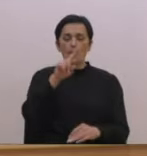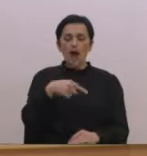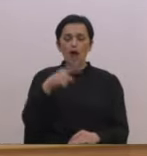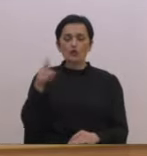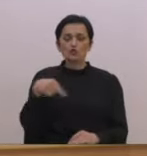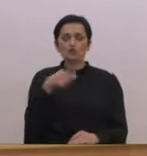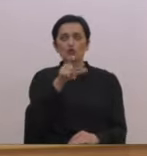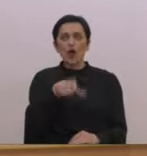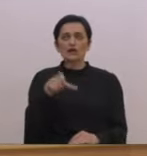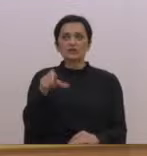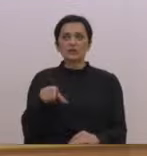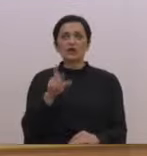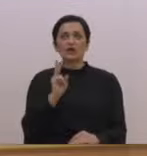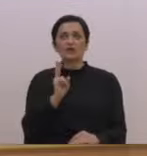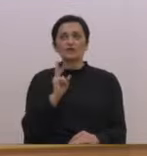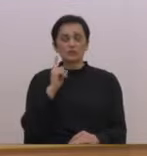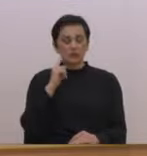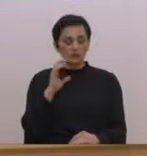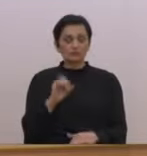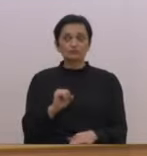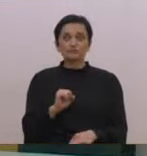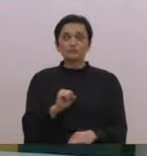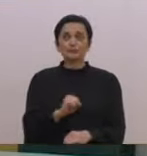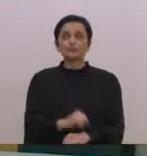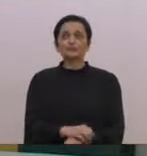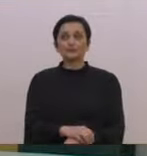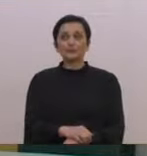vința la sătura taiam.